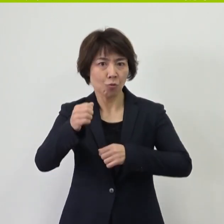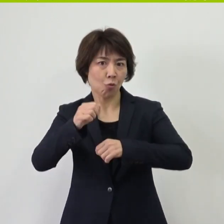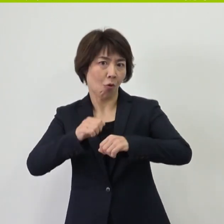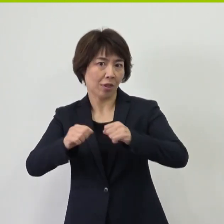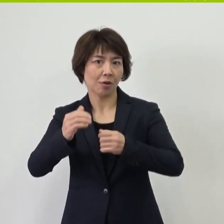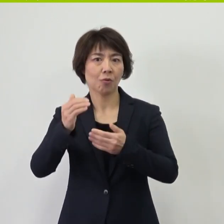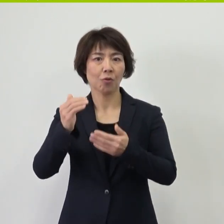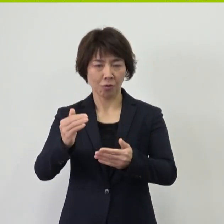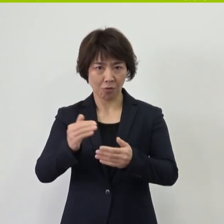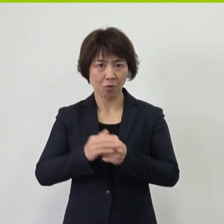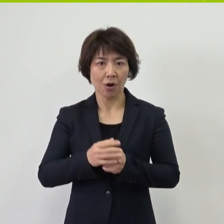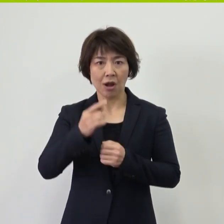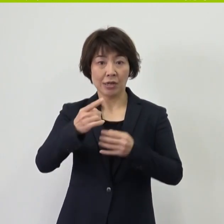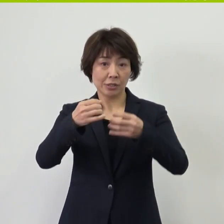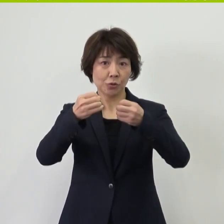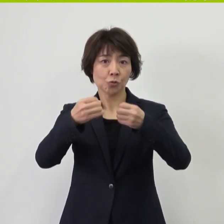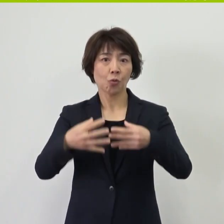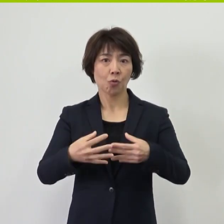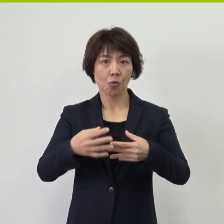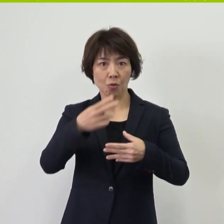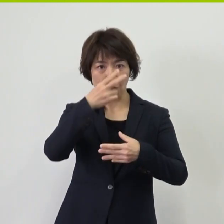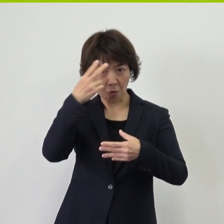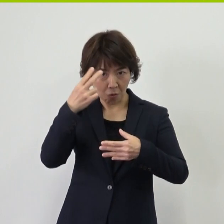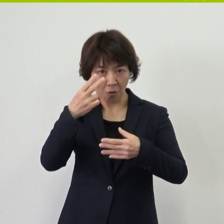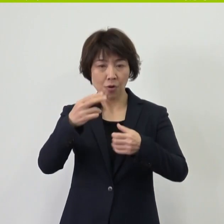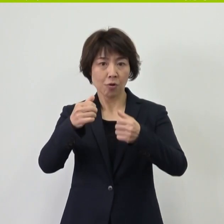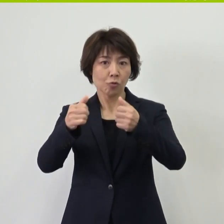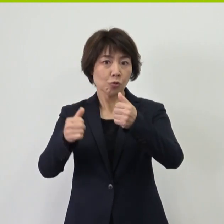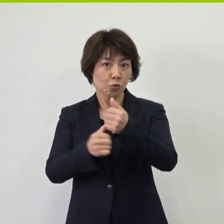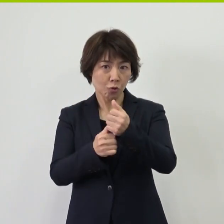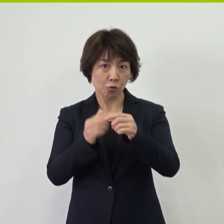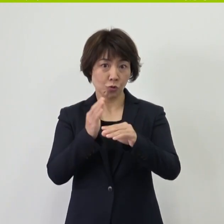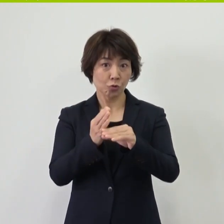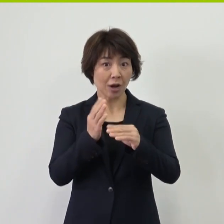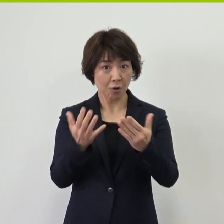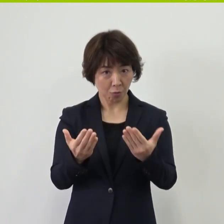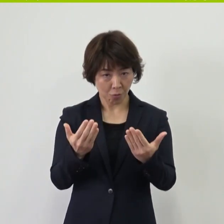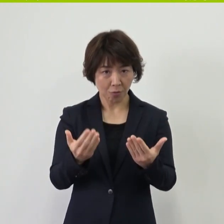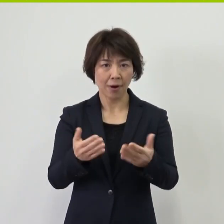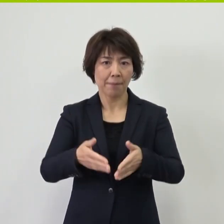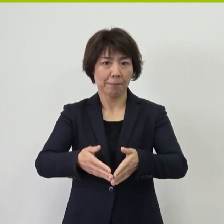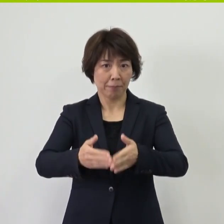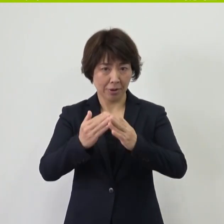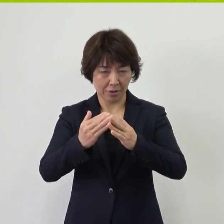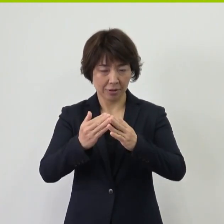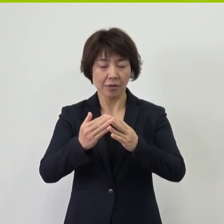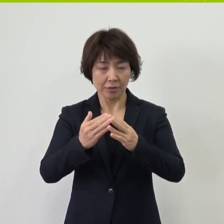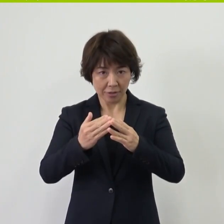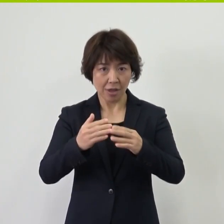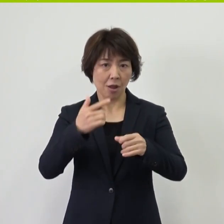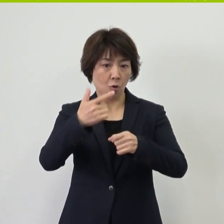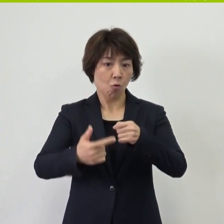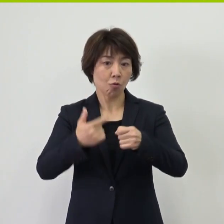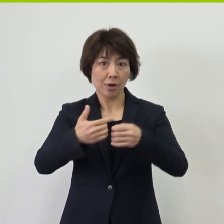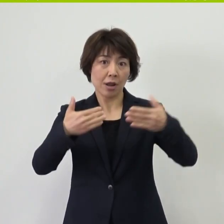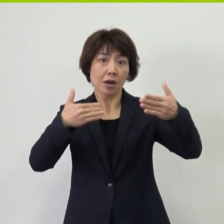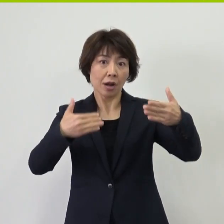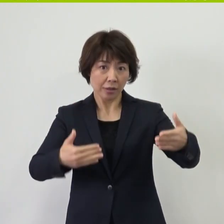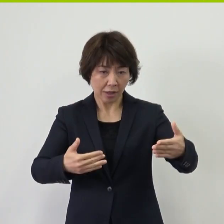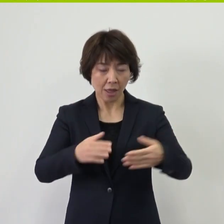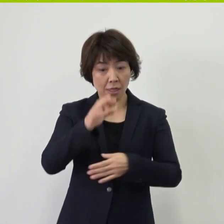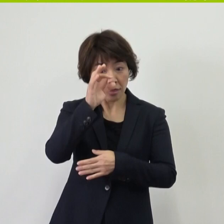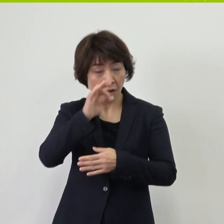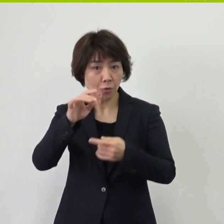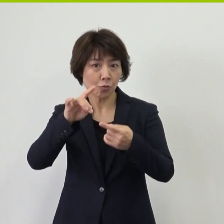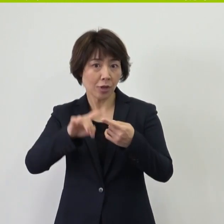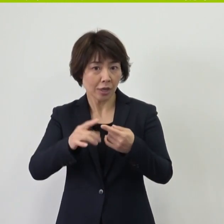動かれているということ、そしてやっぱり一条の高等学校、そしてそこに付属中学校ができて6年間で探究